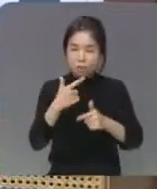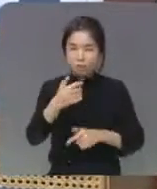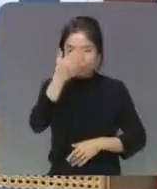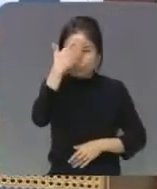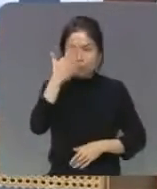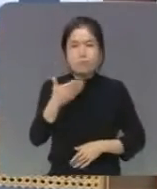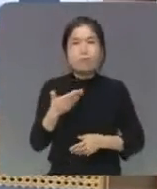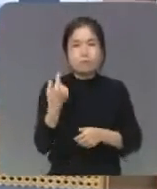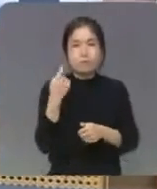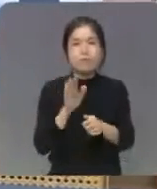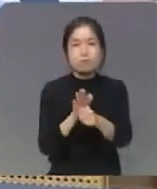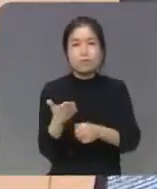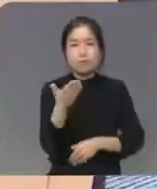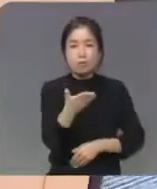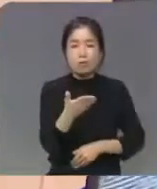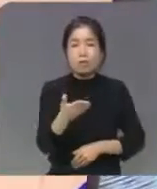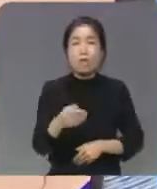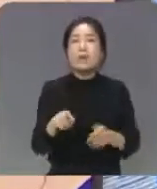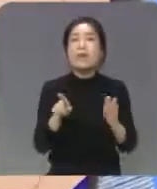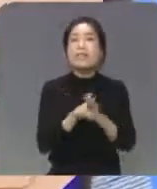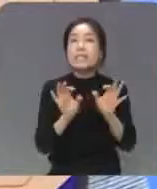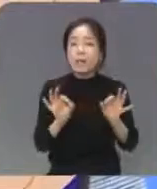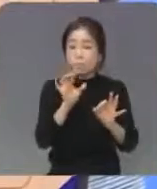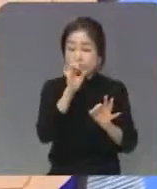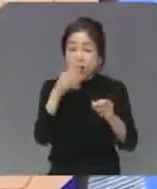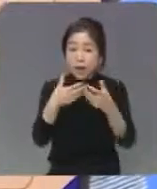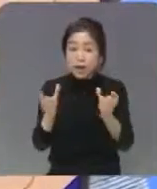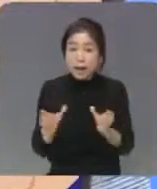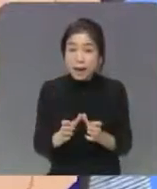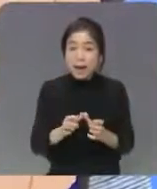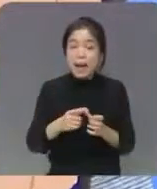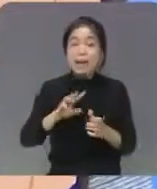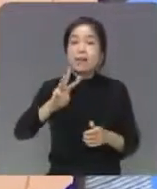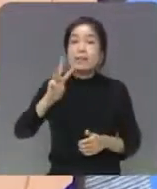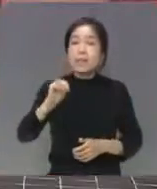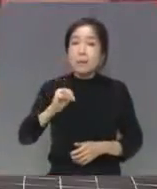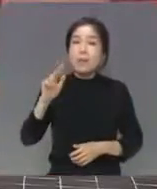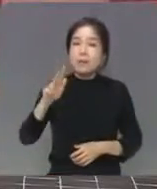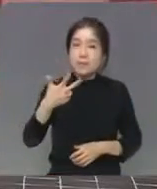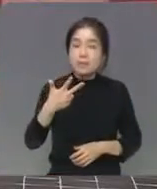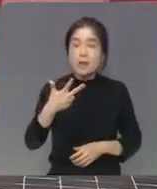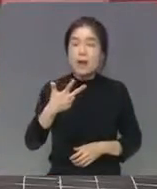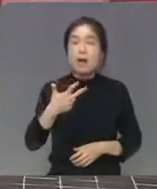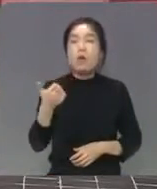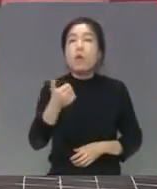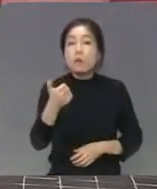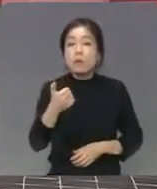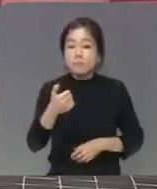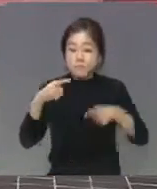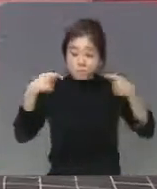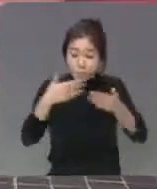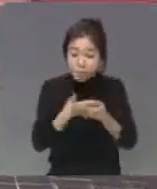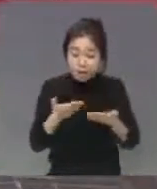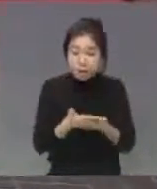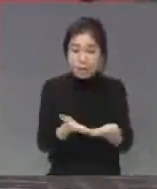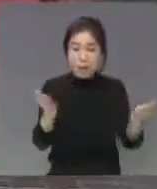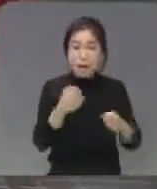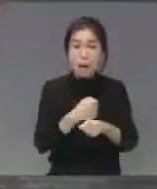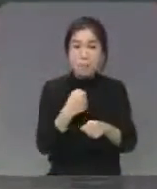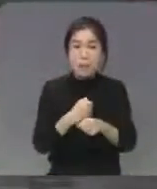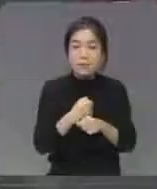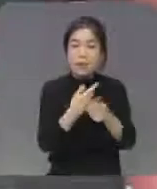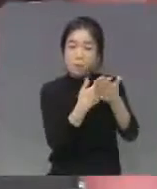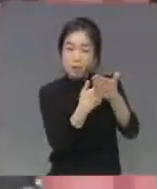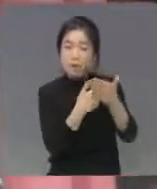신협 중앙회 가 1억 원 상당의 전주 한지 30,700 50장을 후원해 4대 궁궐과 종묘 에 차오를